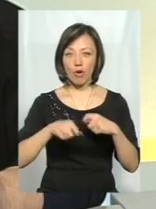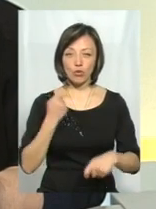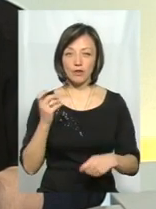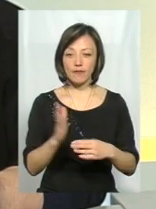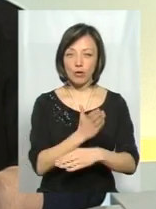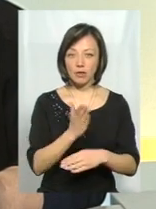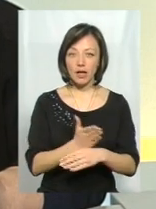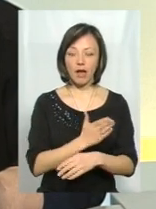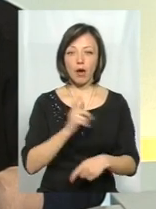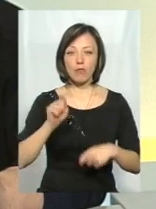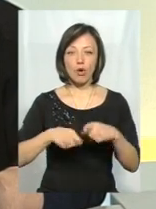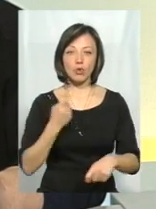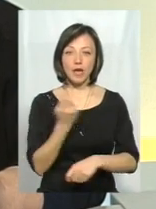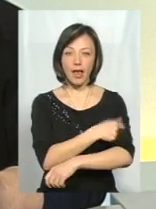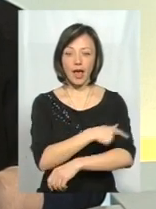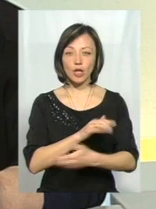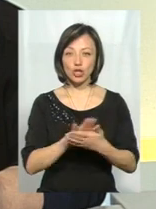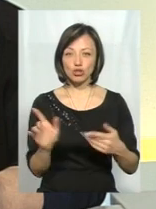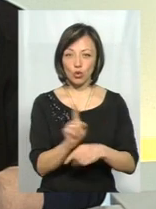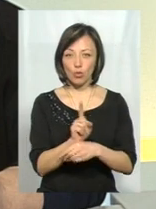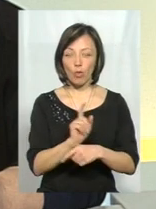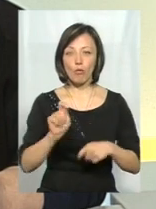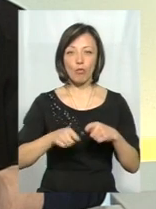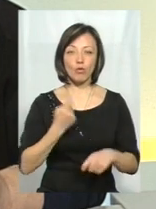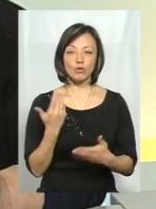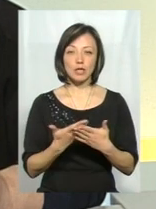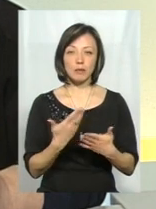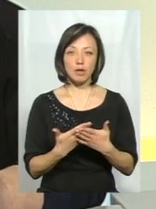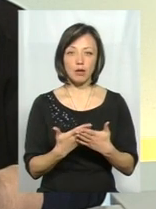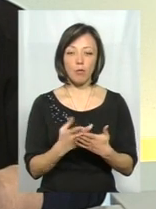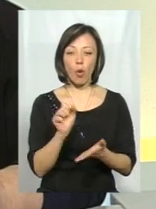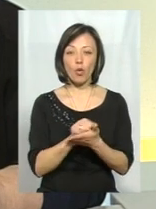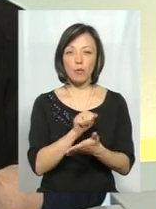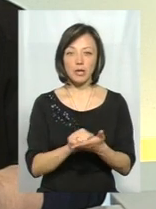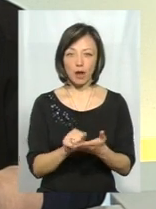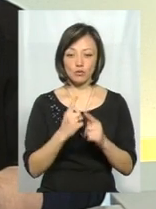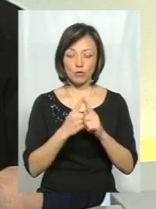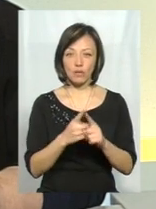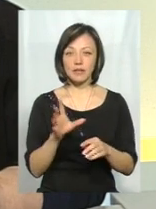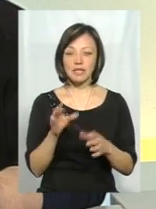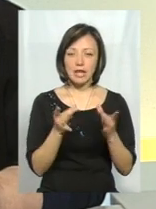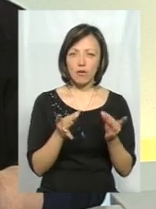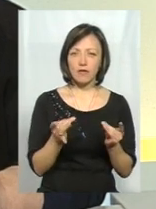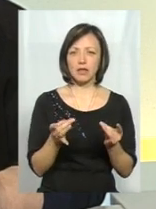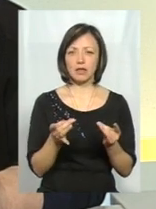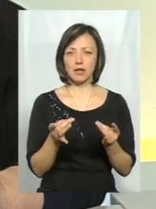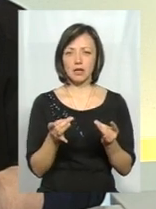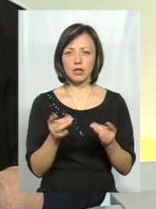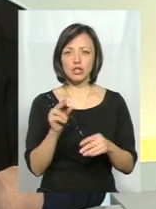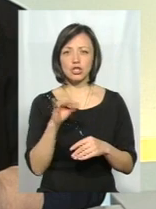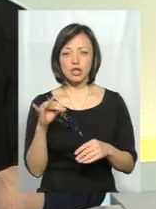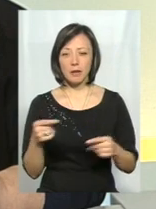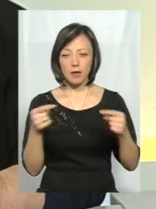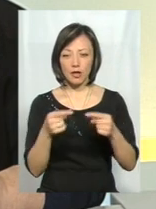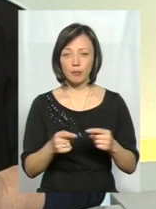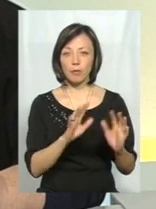відхилення гігієнічних норм, відхилення по документальному супроводженню сировини, чи певні